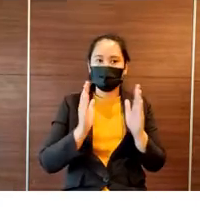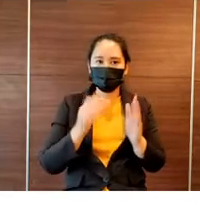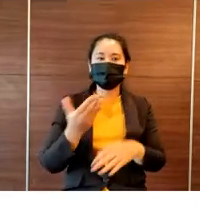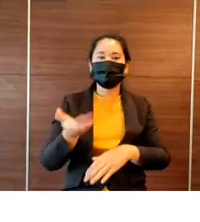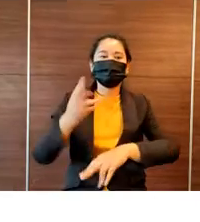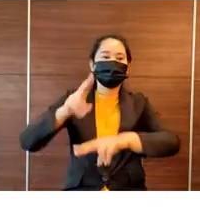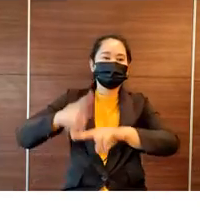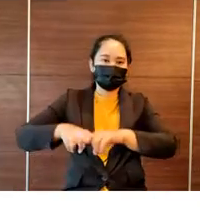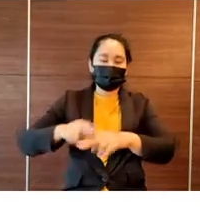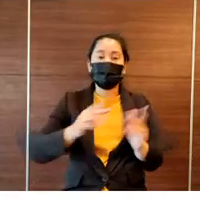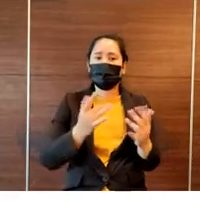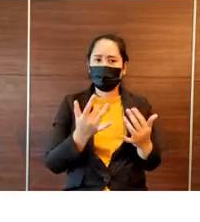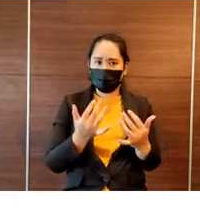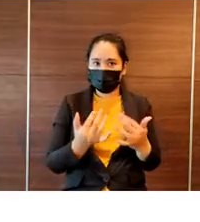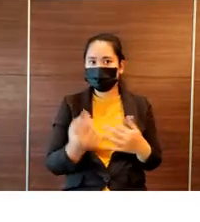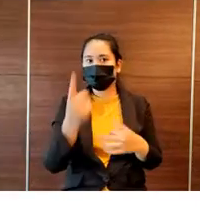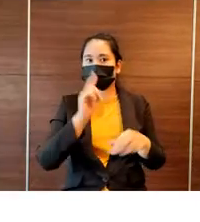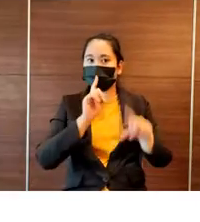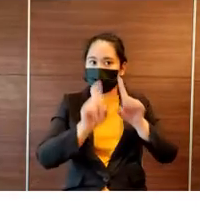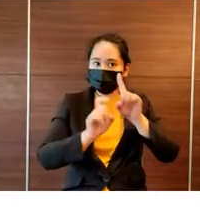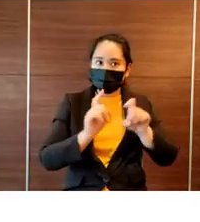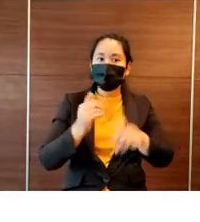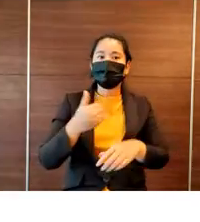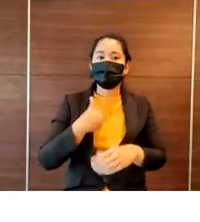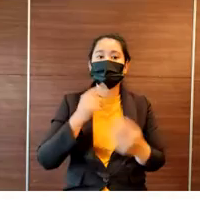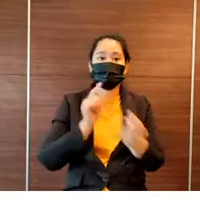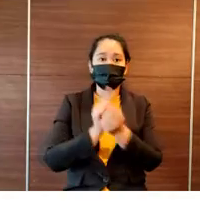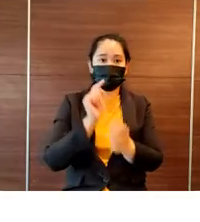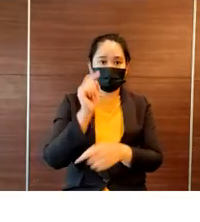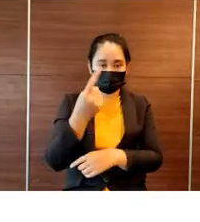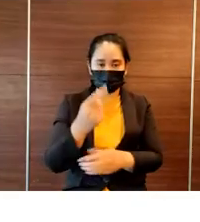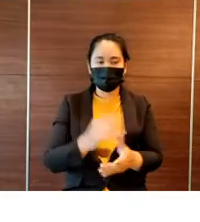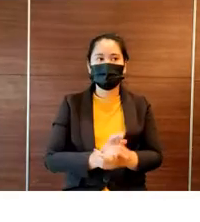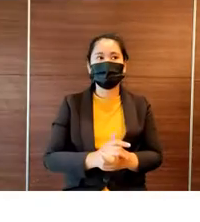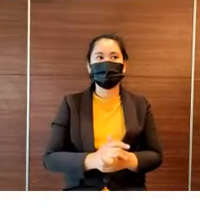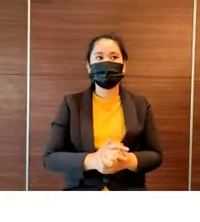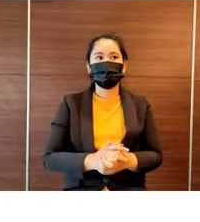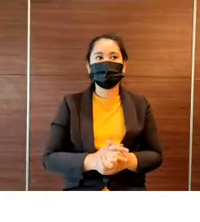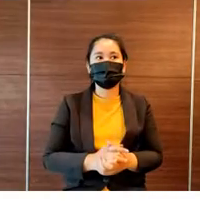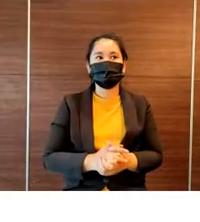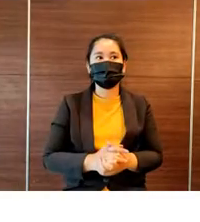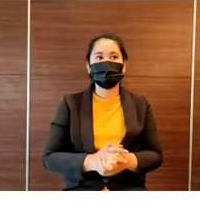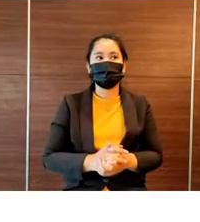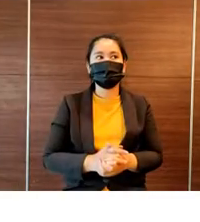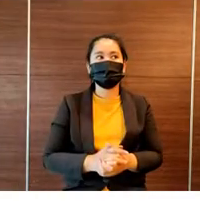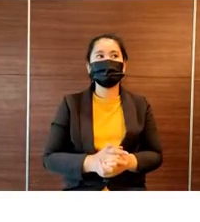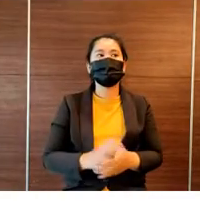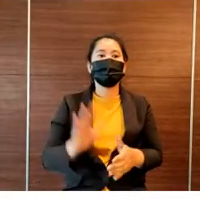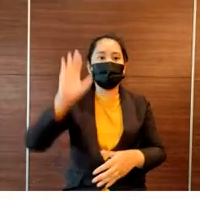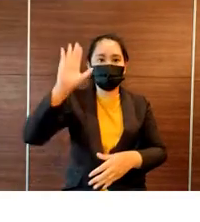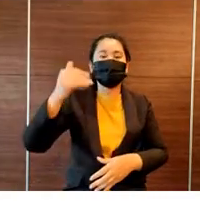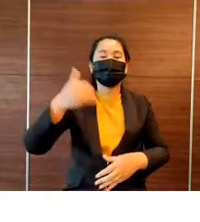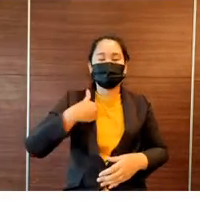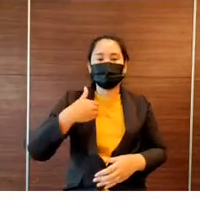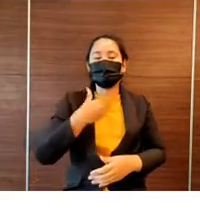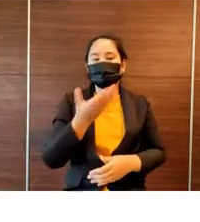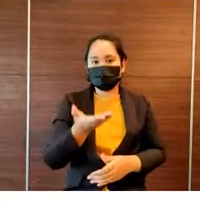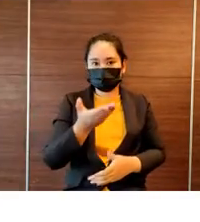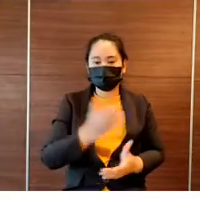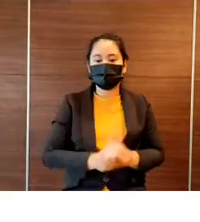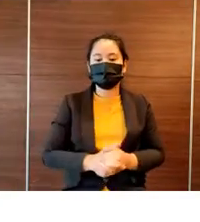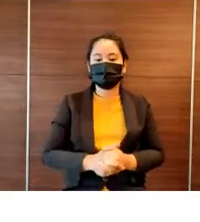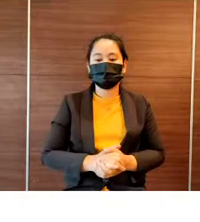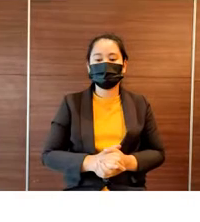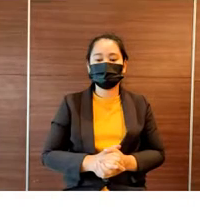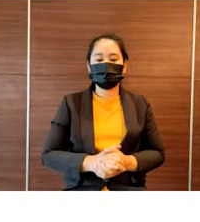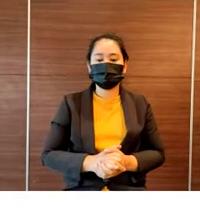ก่อนได้เลยค่ะเดี๋ยวถ้ามีคำถามเดี๋ยวช่วงเบรกเจอกับอาจารย์ได้ ไม่มีคำถาม ไม่มีคำถาม เยี่ยมครับผมจะต้องขออนุญาตหนึ่งคำถาม เชิญค่ะ เอาเล